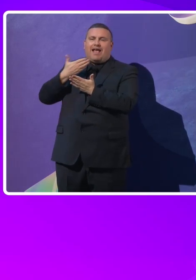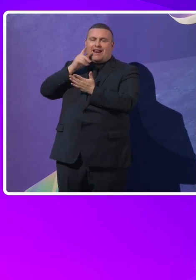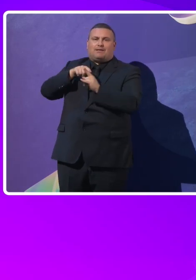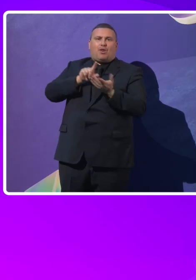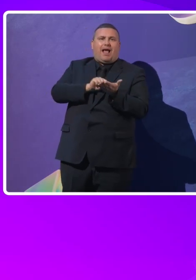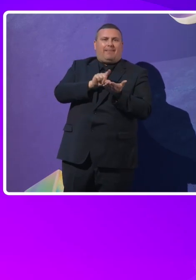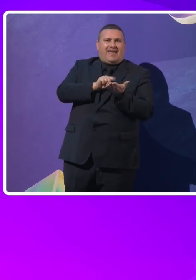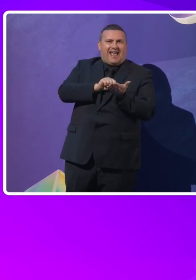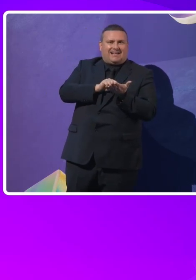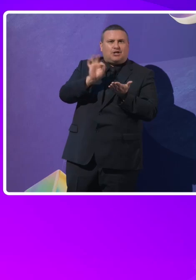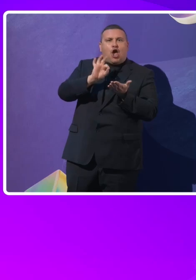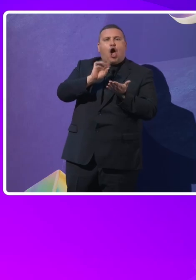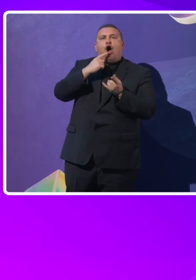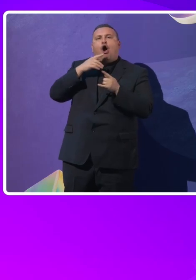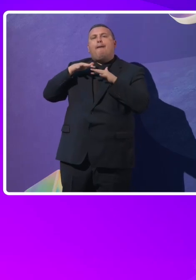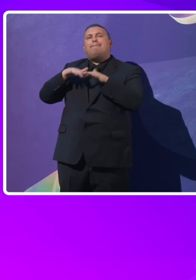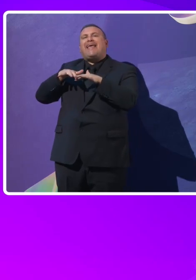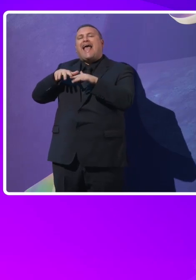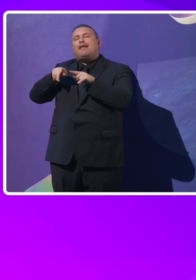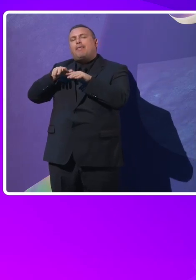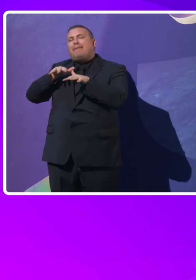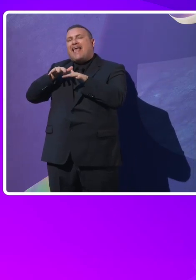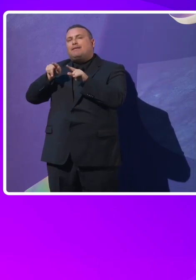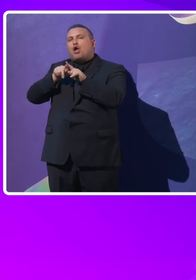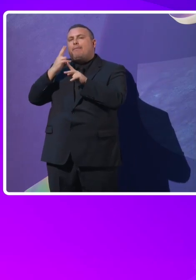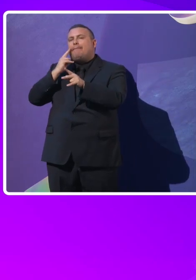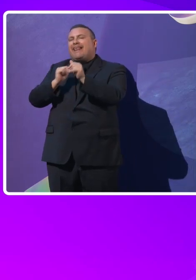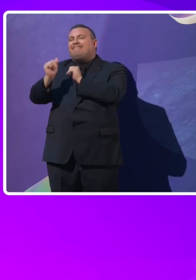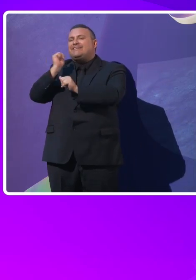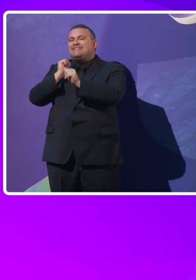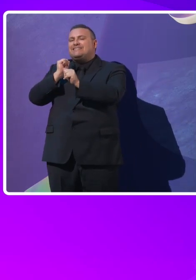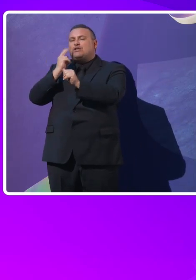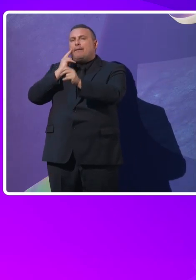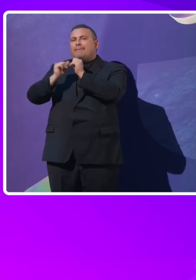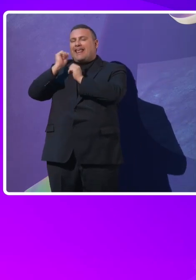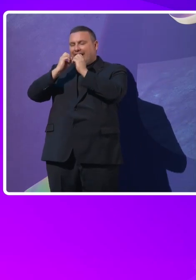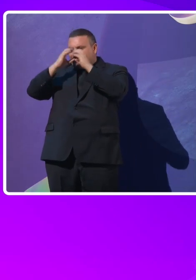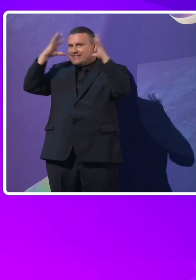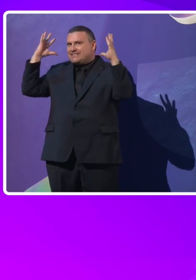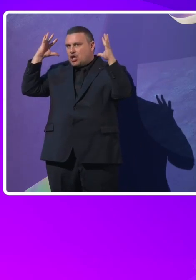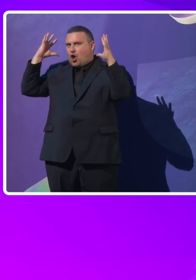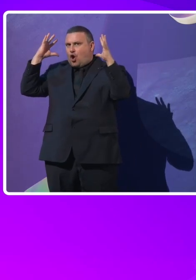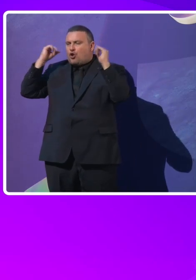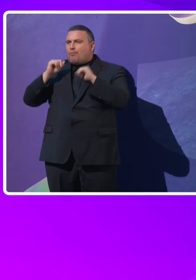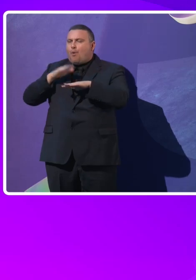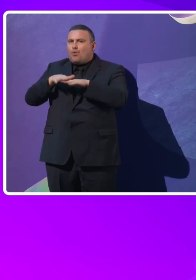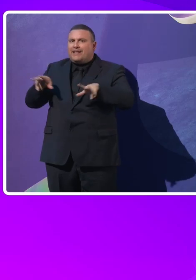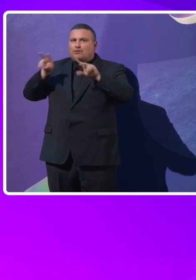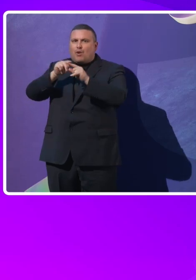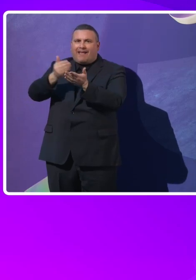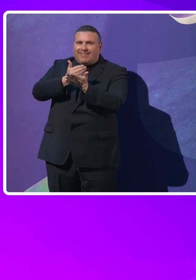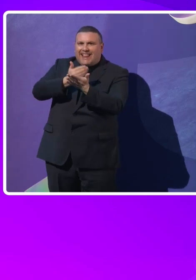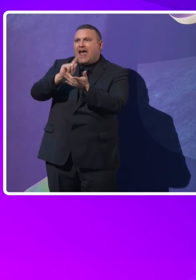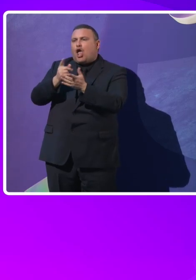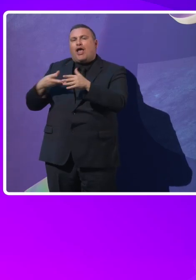meccanismi ad esempio di prediction possiamo ridurre il fault dei nostri sistemi possiamo ottimizzare i cicli di utilizzo delle macchine Quindi da questo